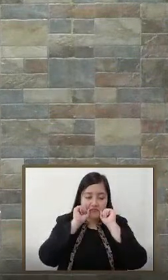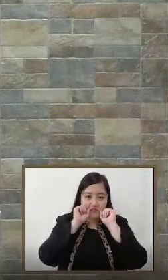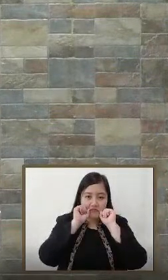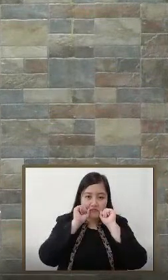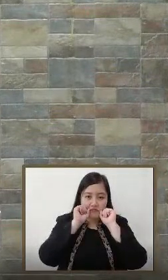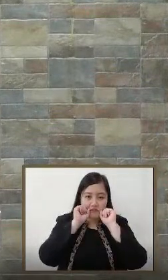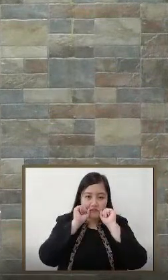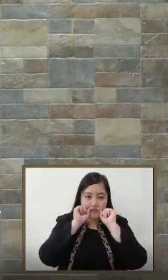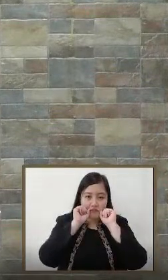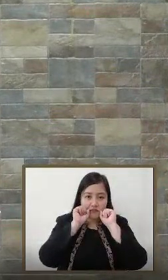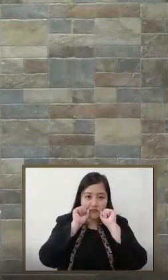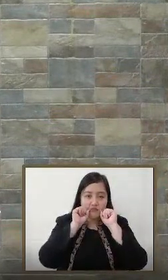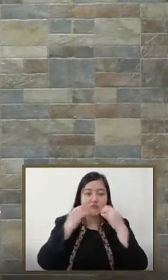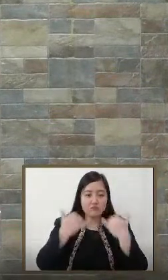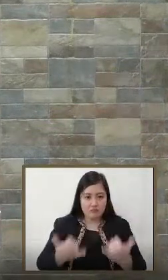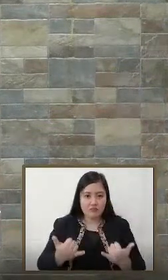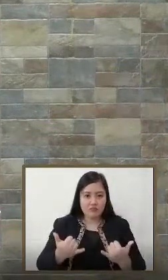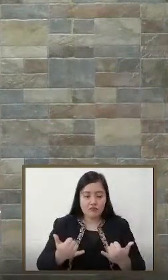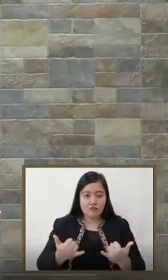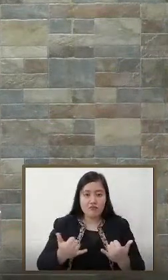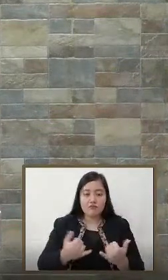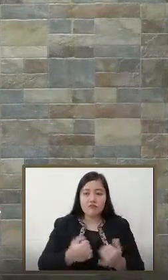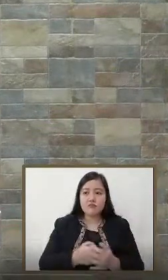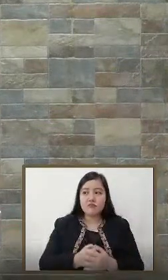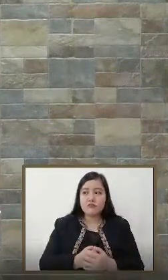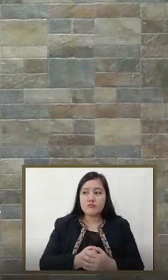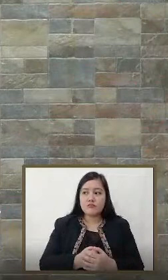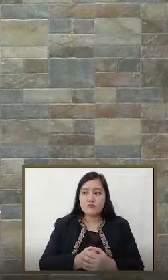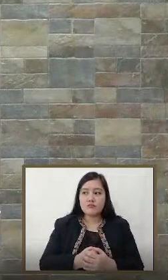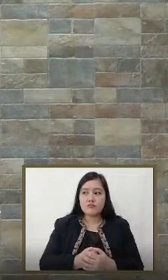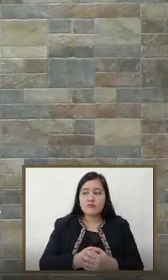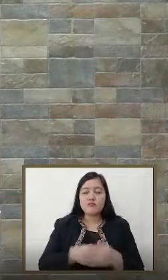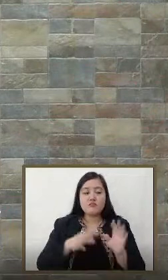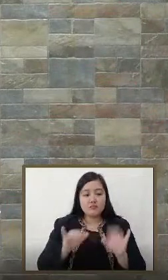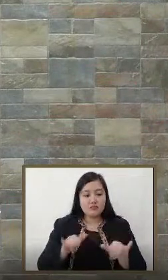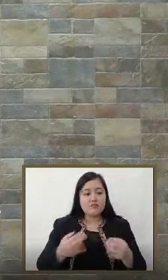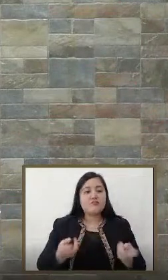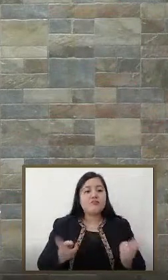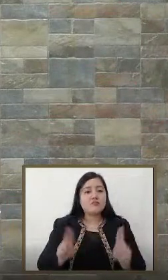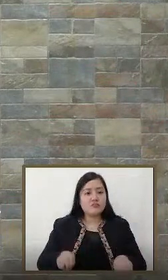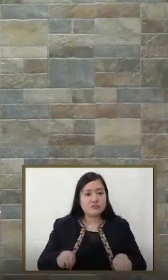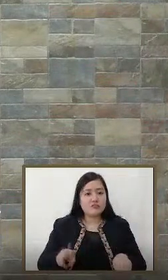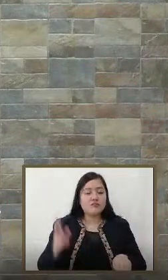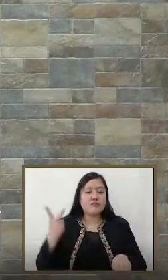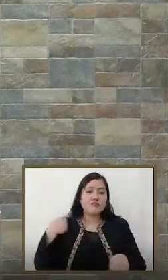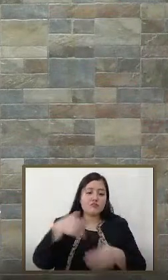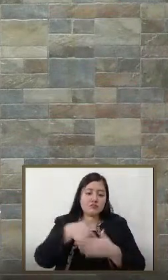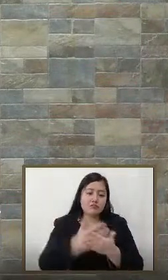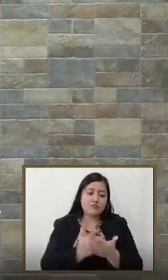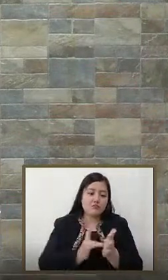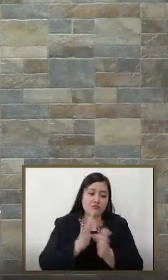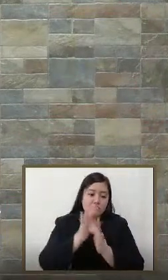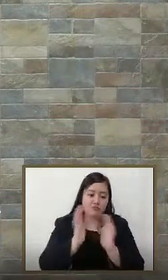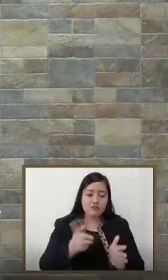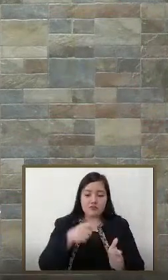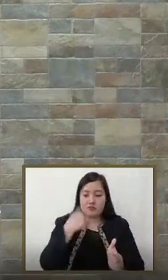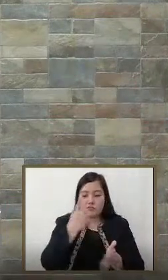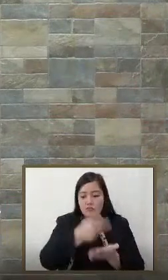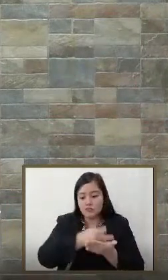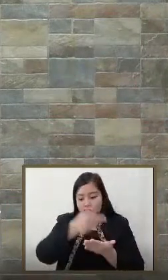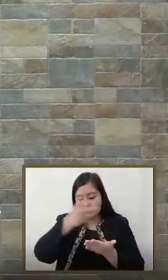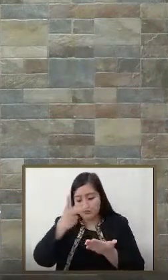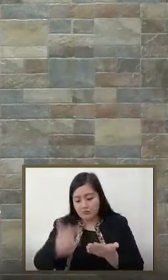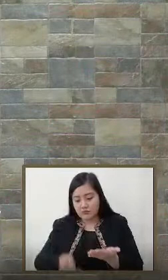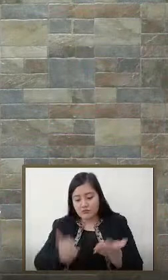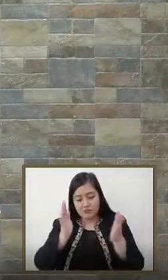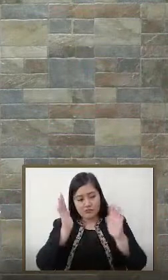evening, Christian, may nangyayari pa rin na bumabagsak. May nangyayari pa rin na nawawala sa gawaan ng